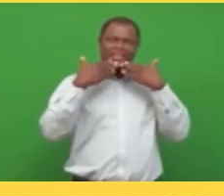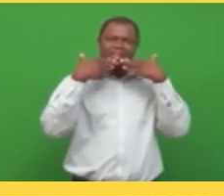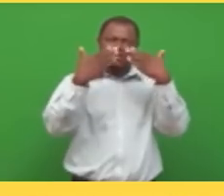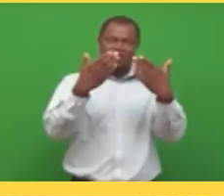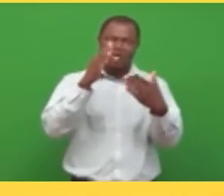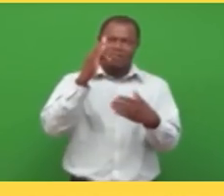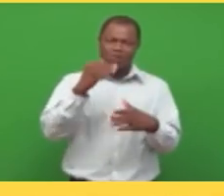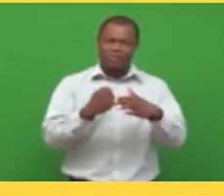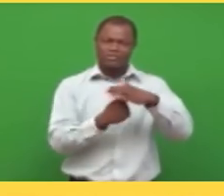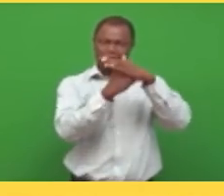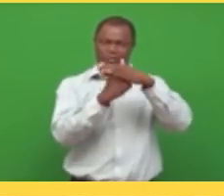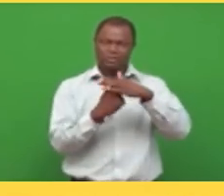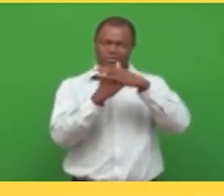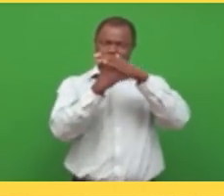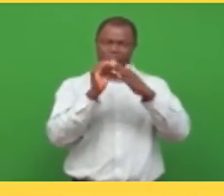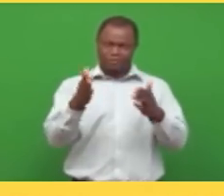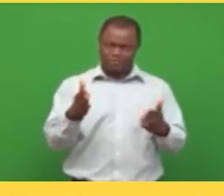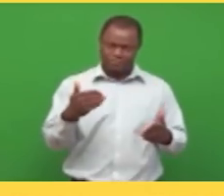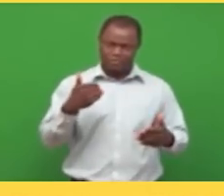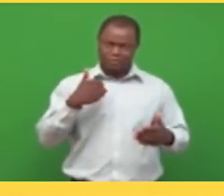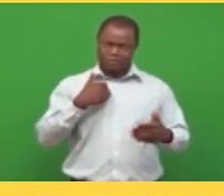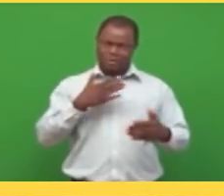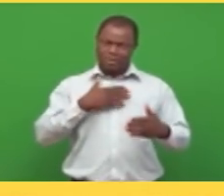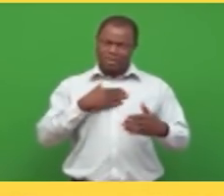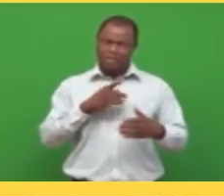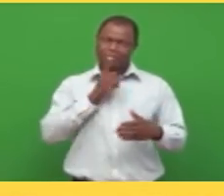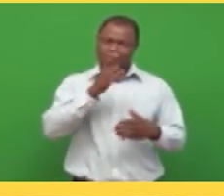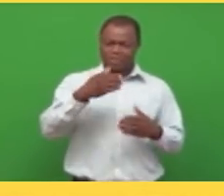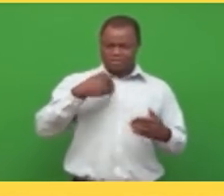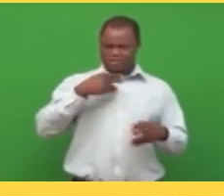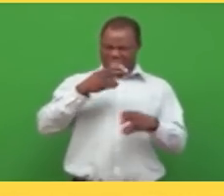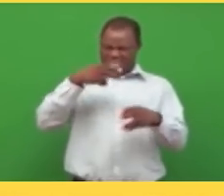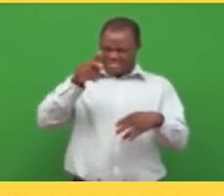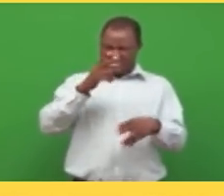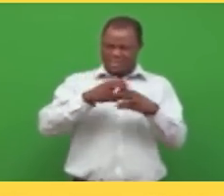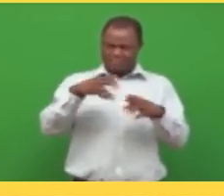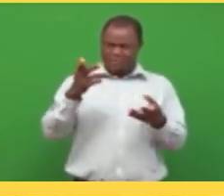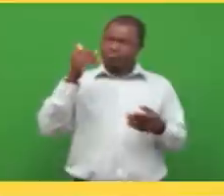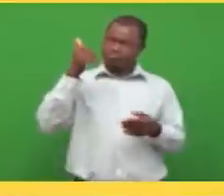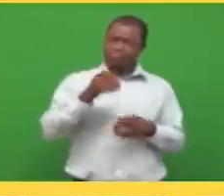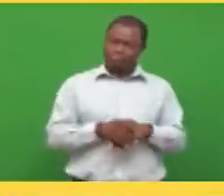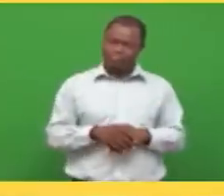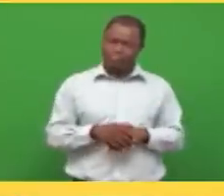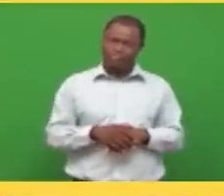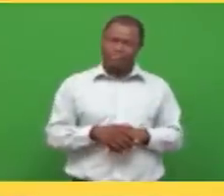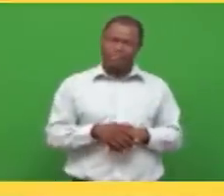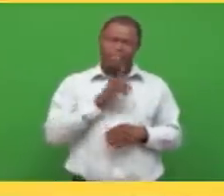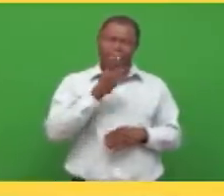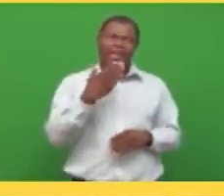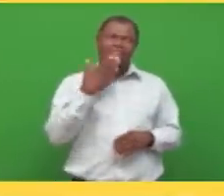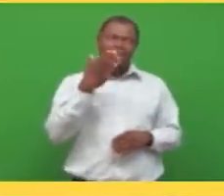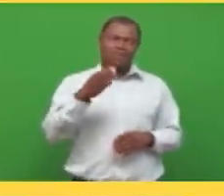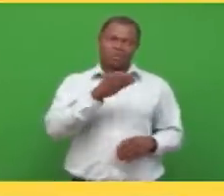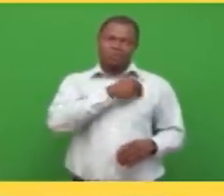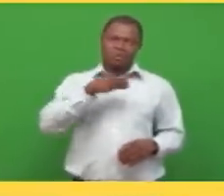tiende kudare kuno kune nyanzvi dzedu. Regai vatisume kuti ndava nani. Ndotanga nemi baba. Mazvita Dr.